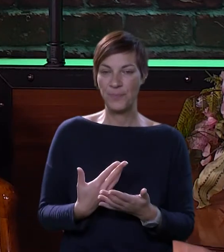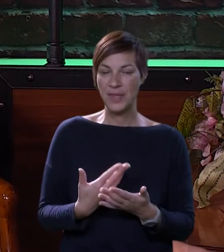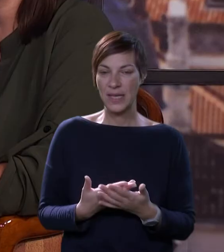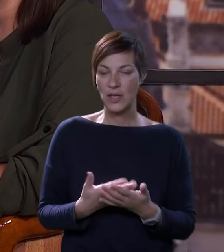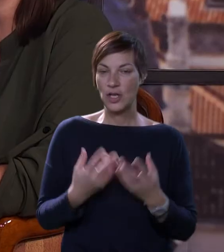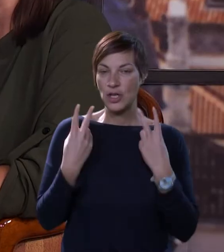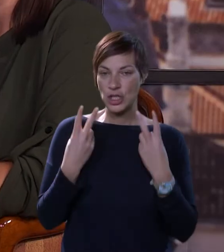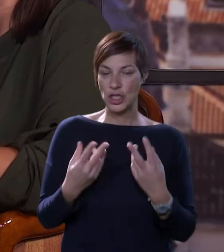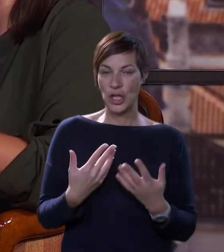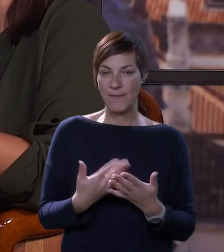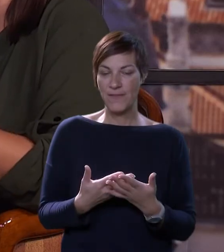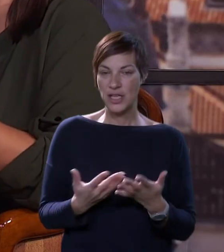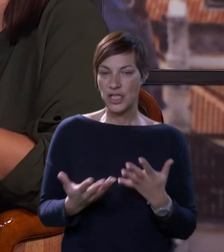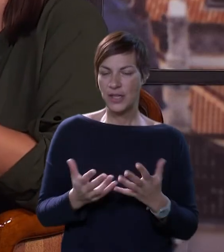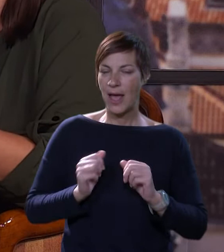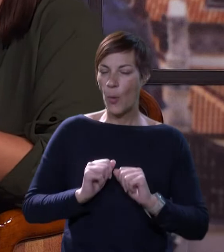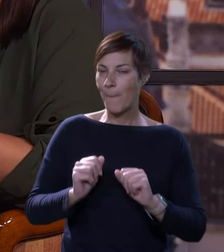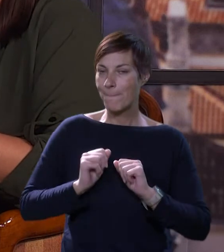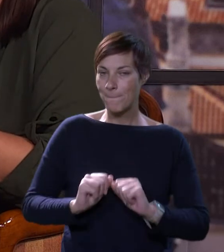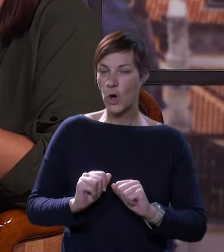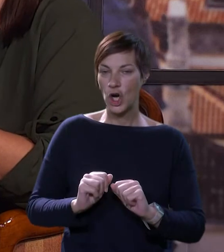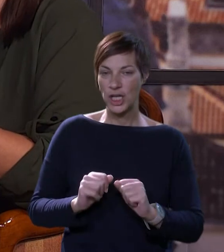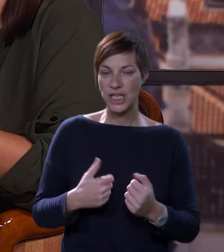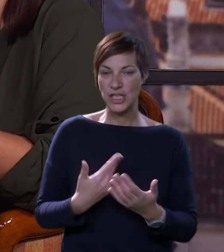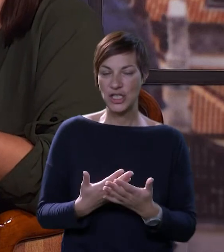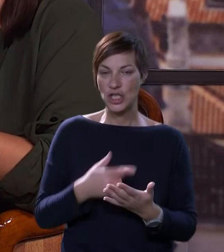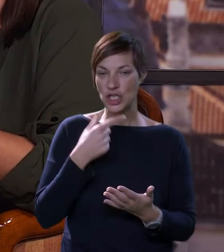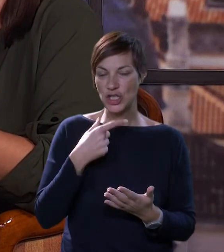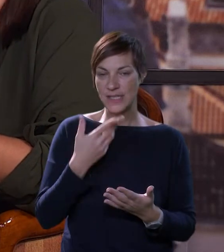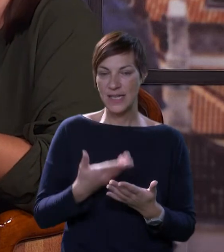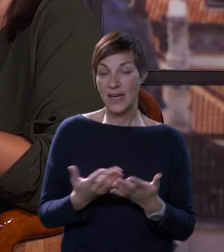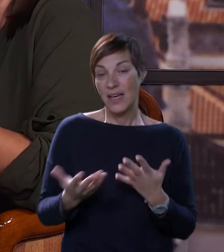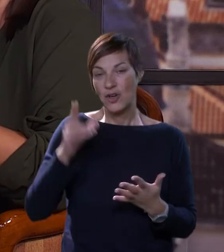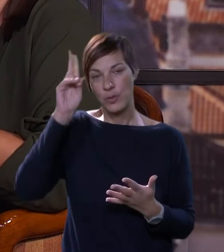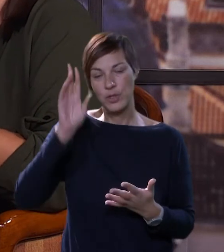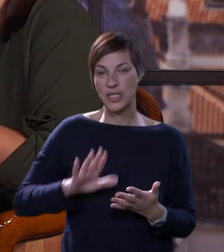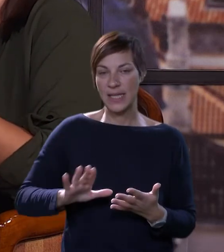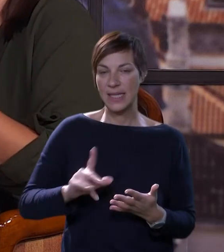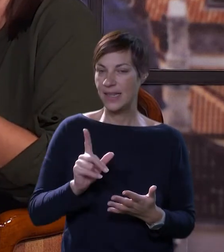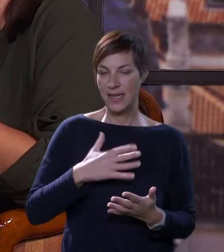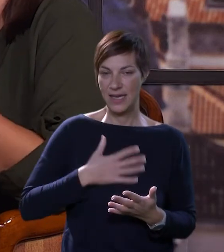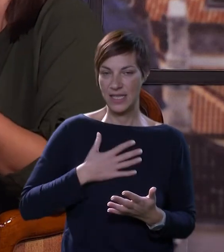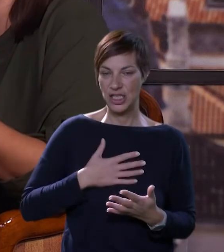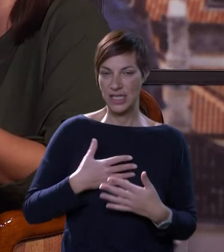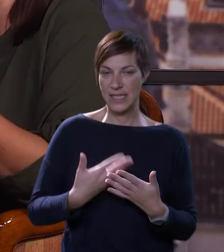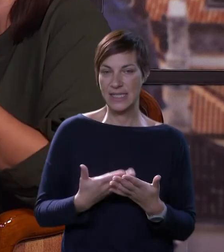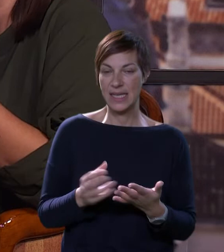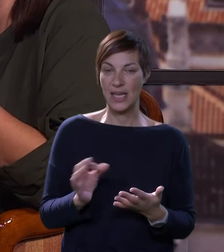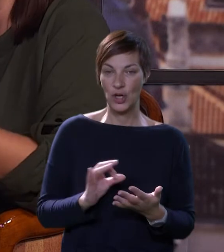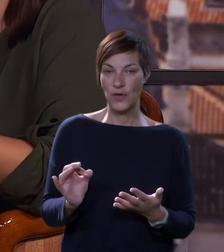Tako je, ono što je bitno i ta upornost, zapravo ono što ste rekli, iako možda dijete nekad nešto ne želi za